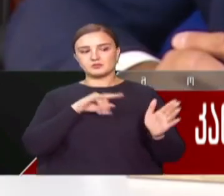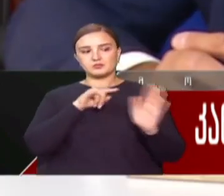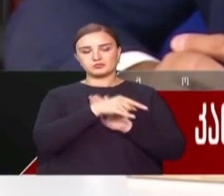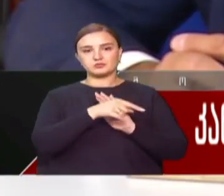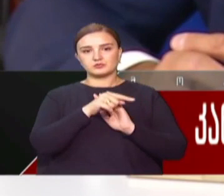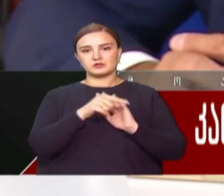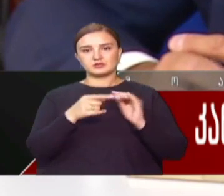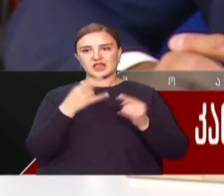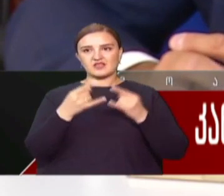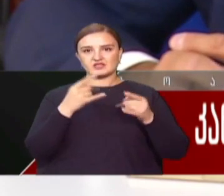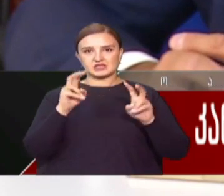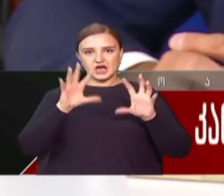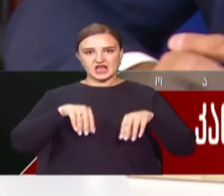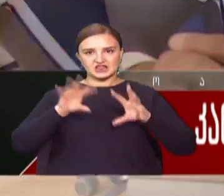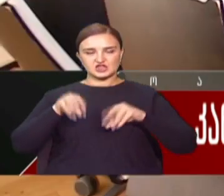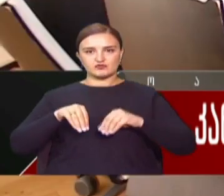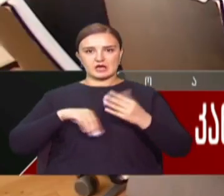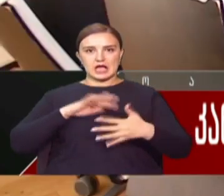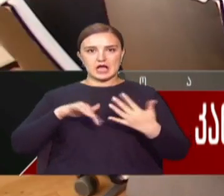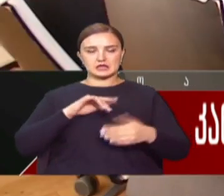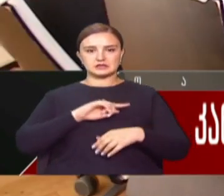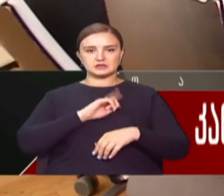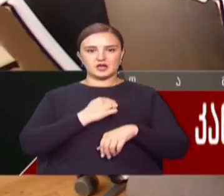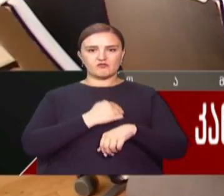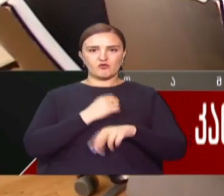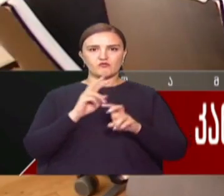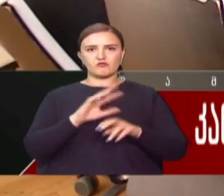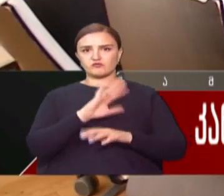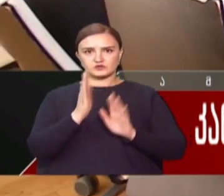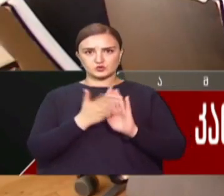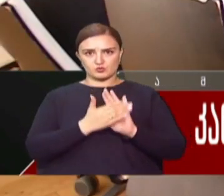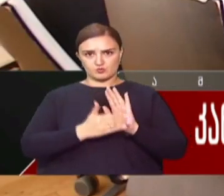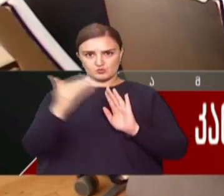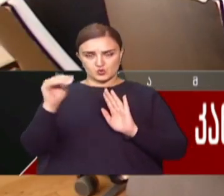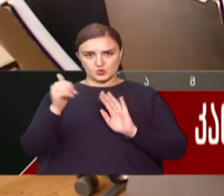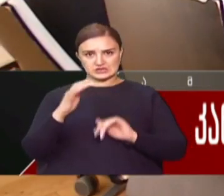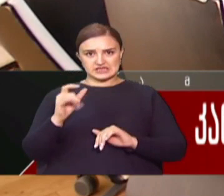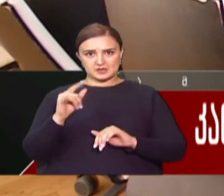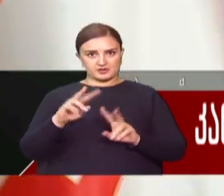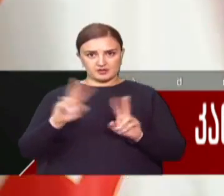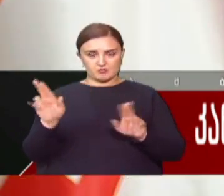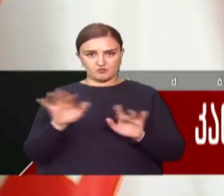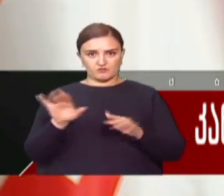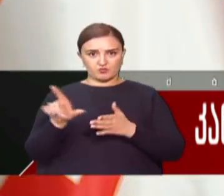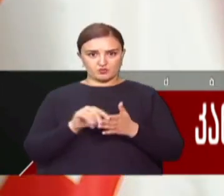mauqeblebis gatishvis da zalvan uqebebshi areulobis shedanis. Kanvasiseuli khelkhebi zaladobrivi upasukhot darcha.